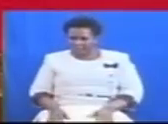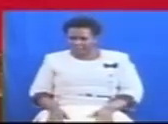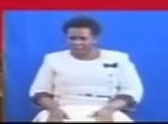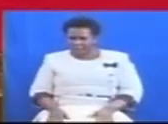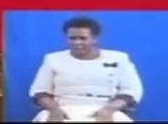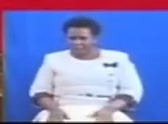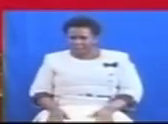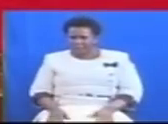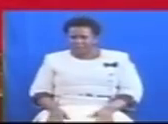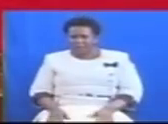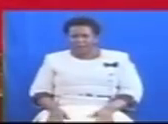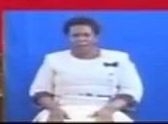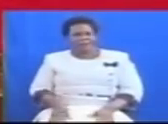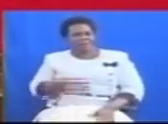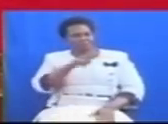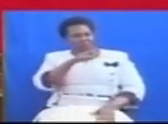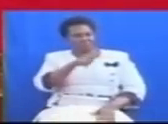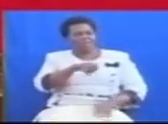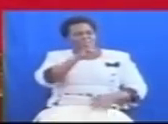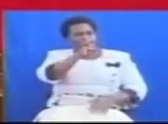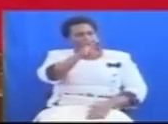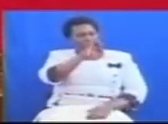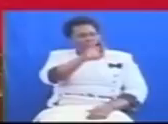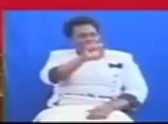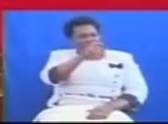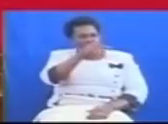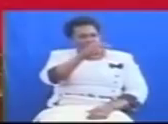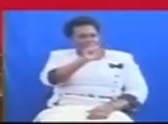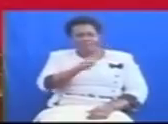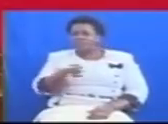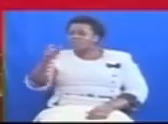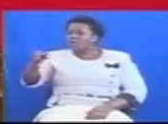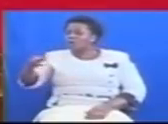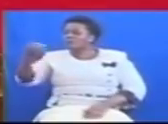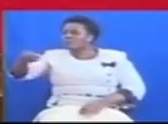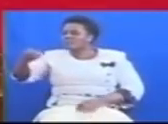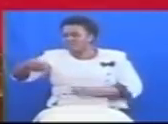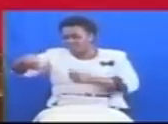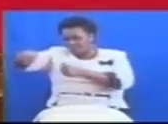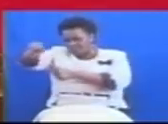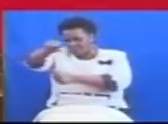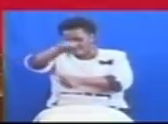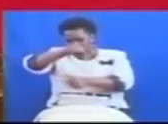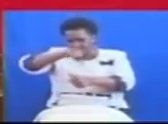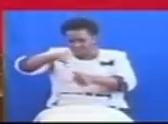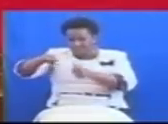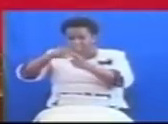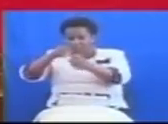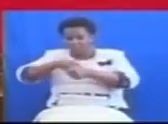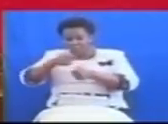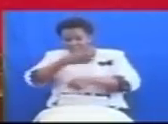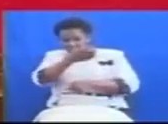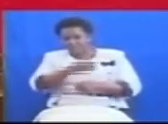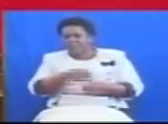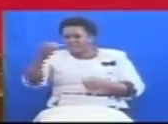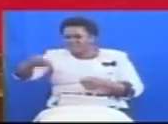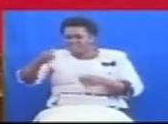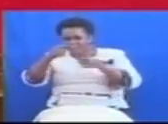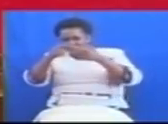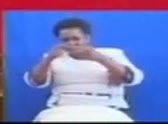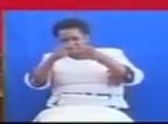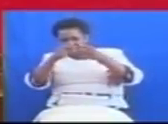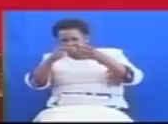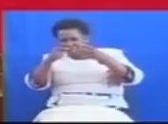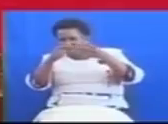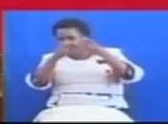Efata na wananchi wa vijiji vinavyozunguka shamba hili, hususan ni vijiji vya Songa Mbele, Sikaunga, Msanda,